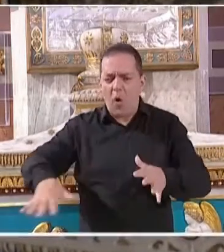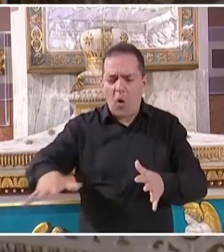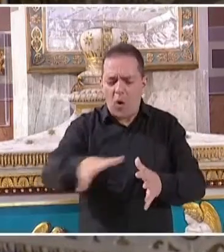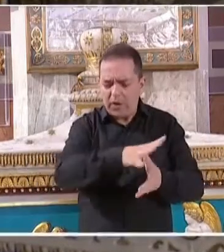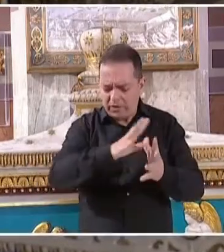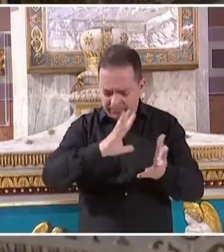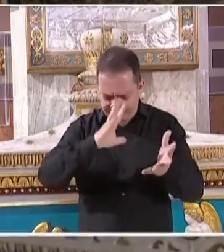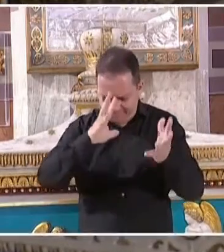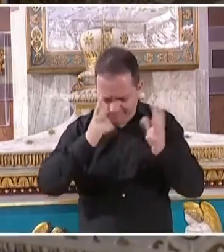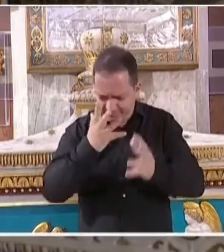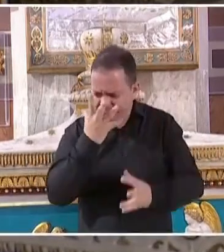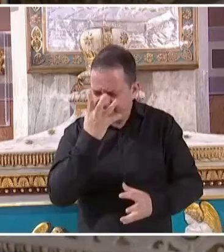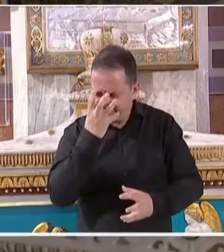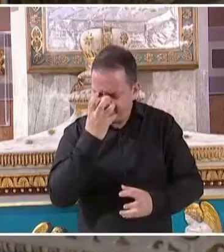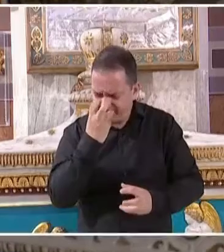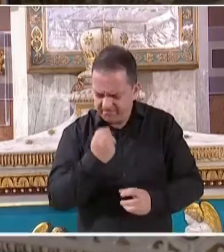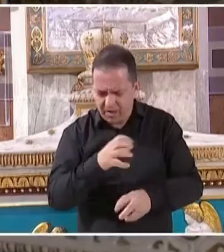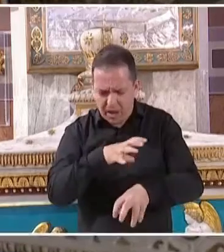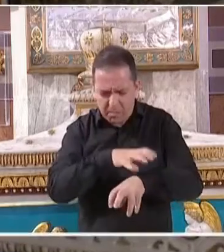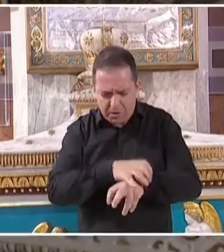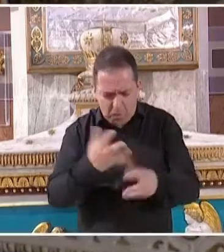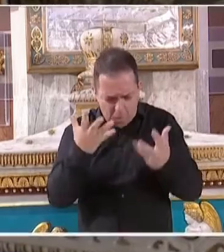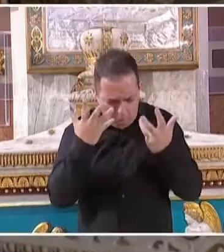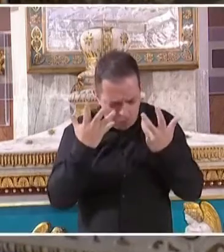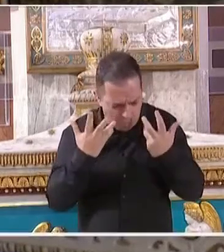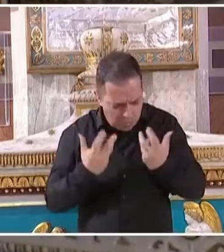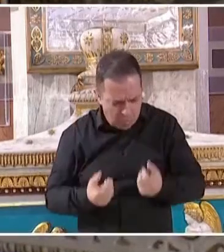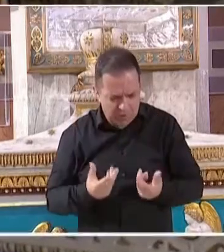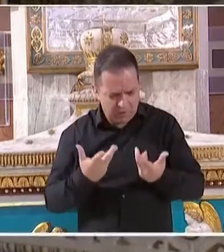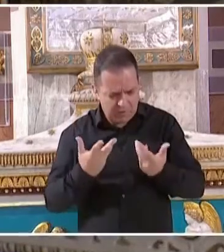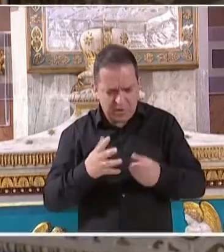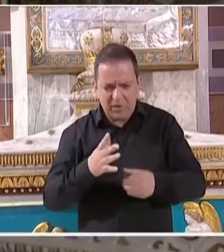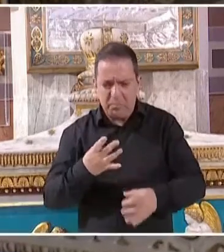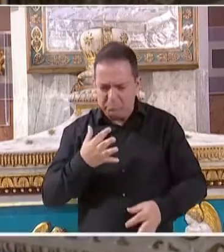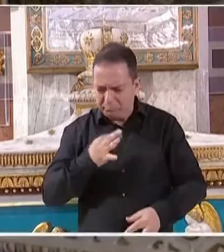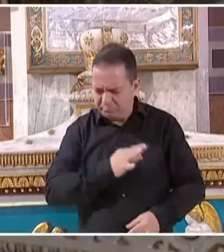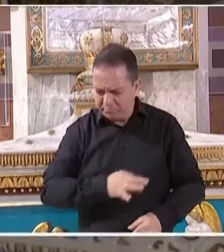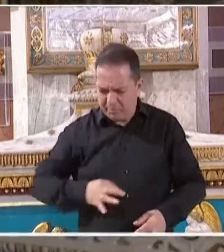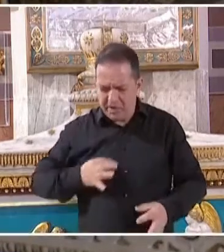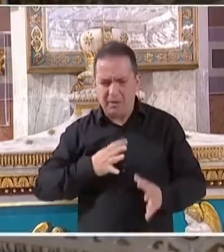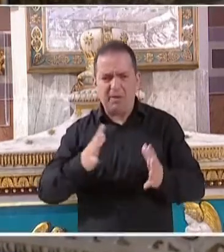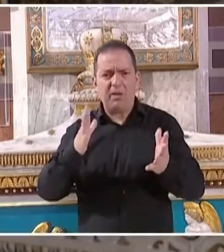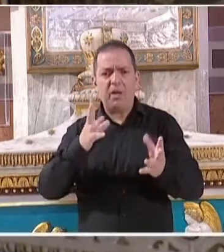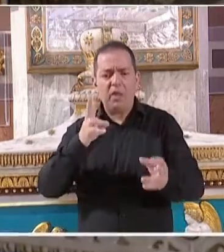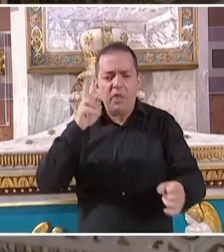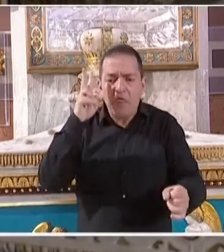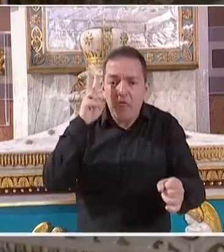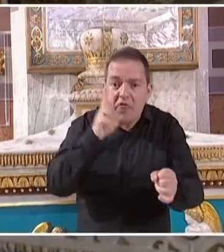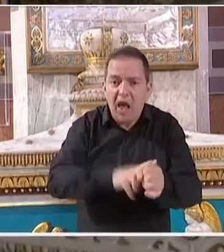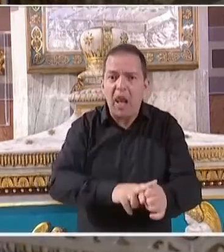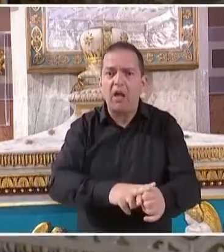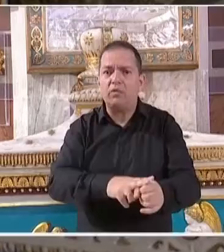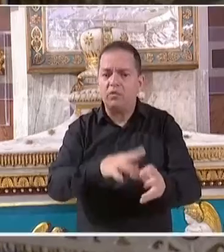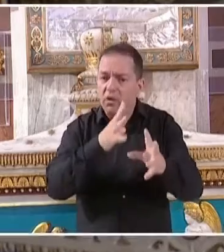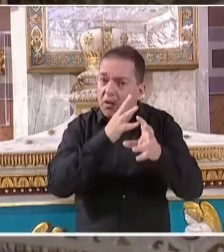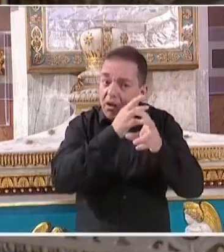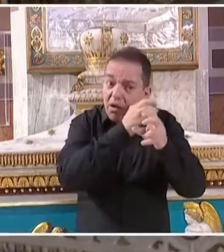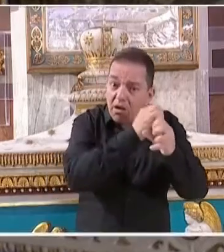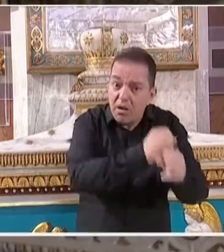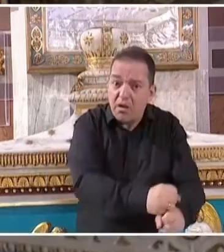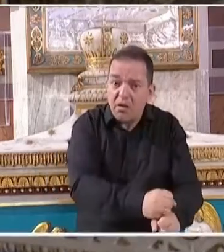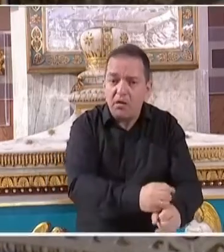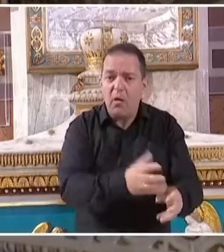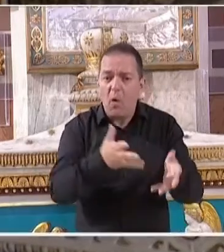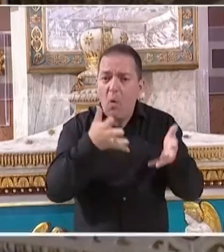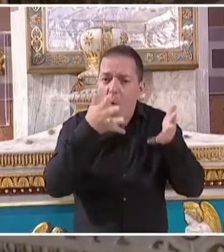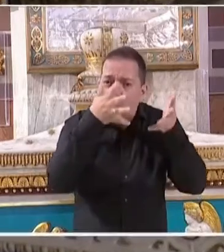κατάθλιψη, την αμαρτία, τον θάνατο με τις ποικίλες μορφές του.